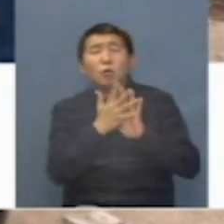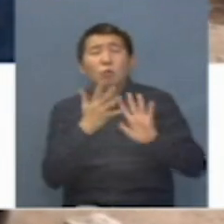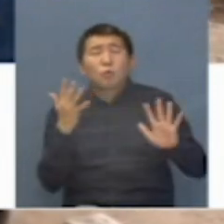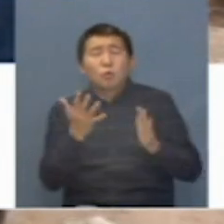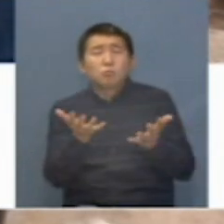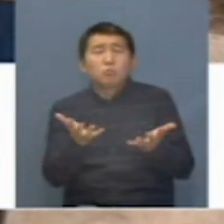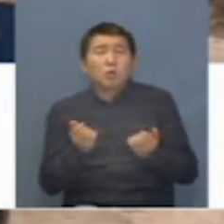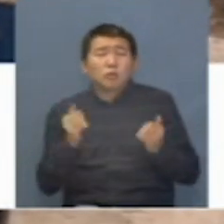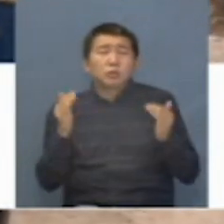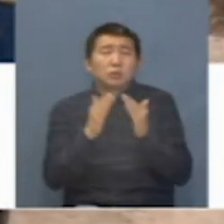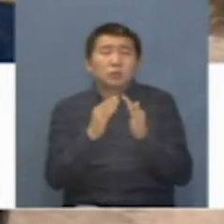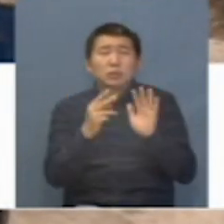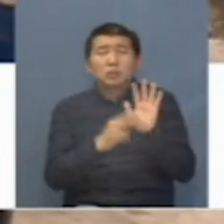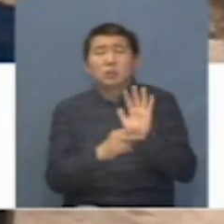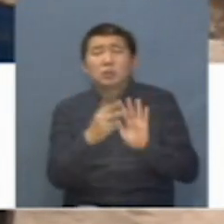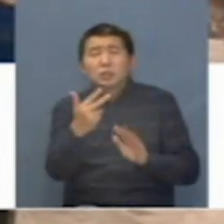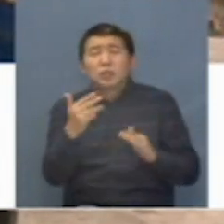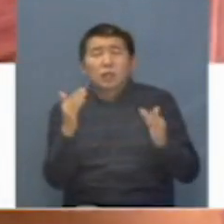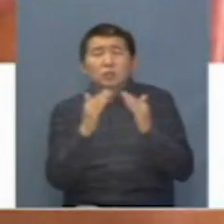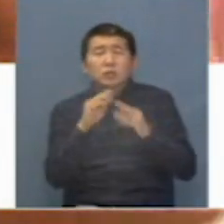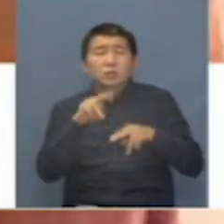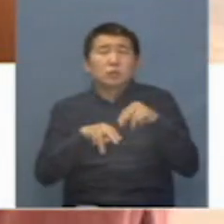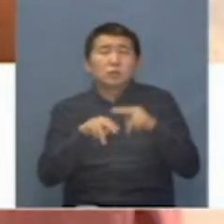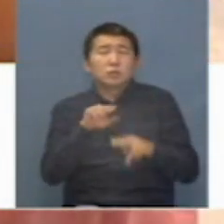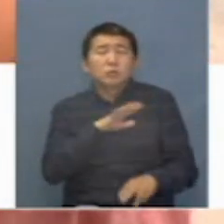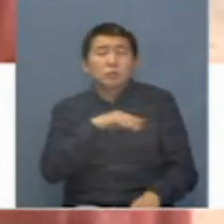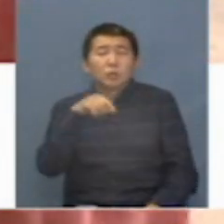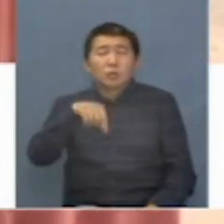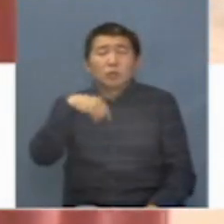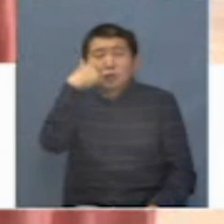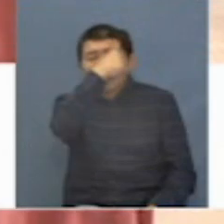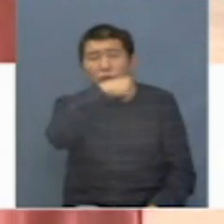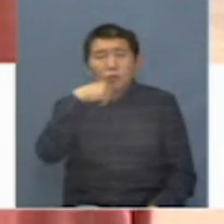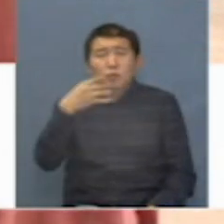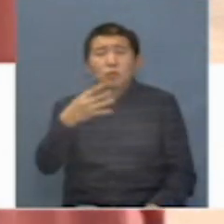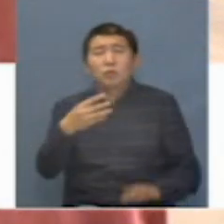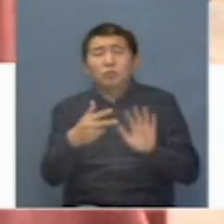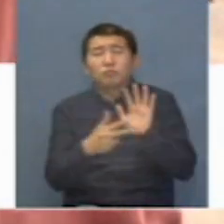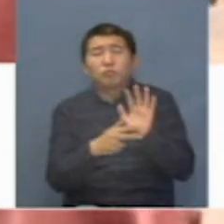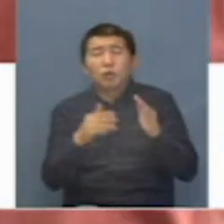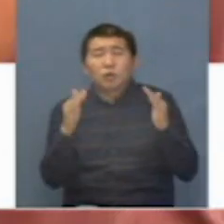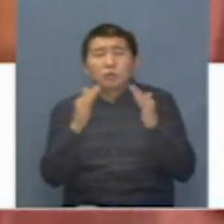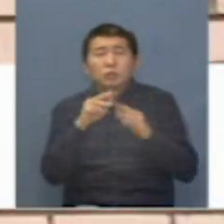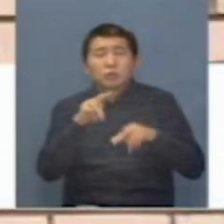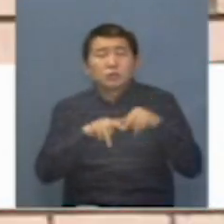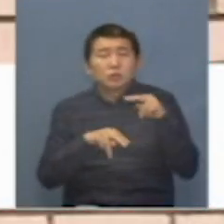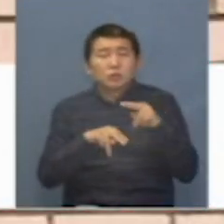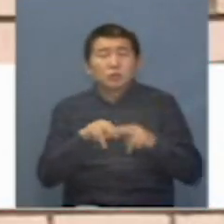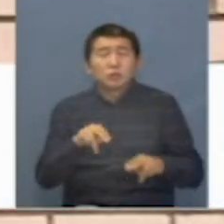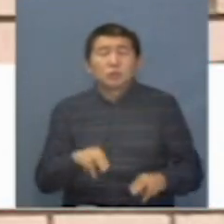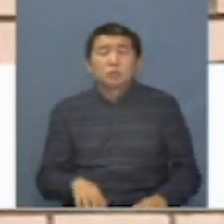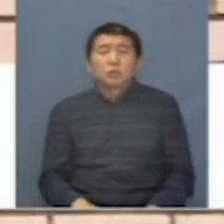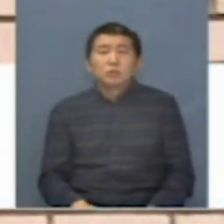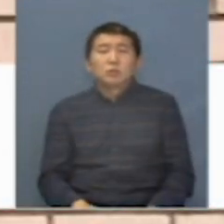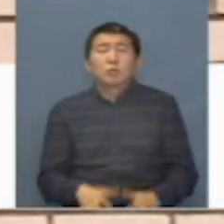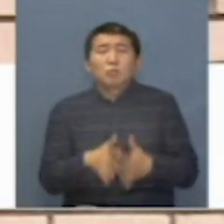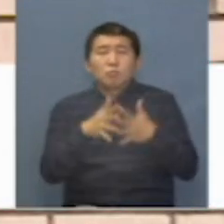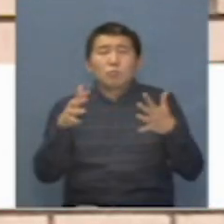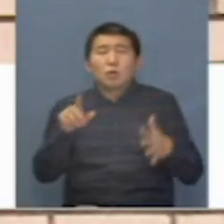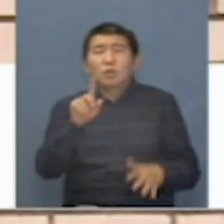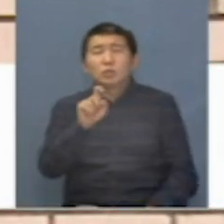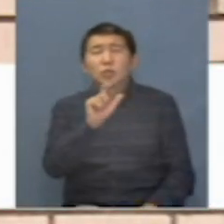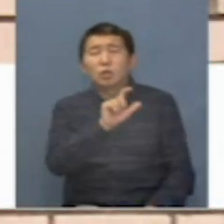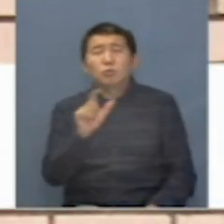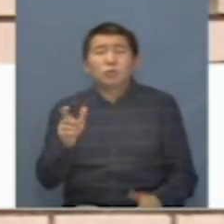ауданында 73 пәтер сәтті салынған болатын, ал биыл 48 пәтер салынуда. Осы жобаның арқасында жүздеген мұқтаж адам көптен